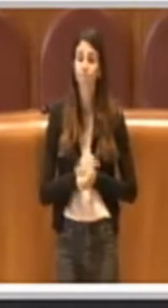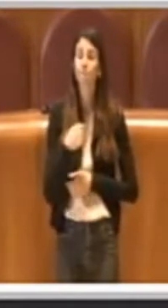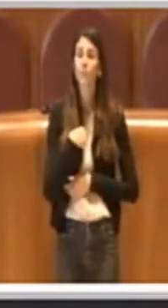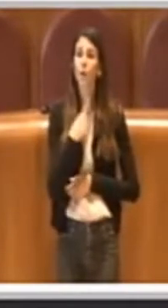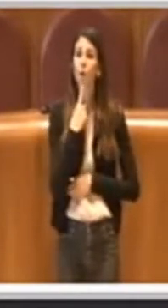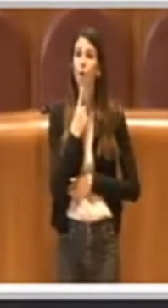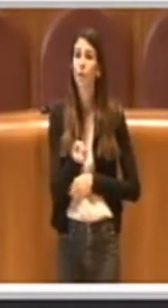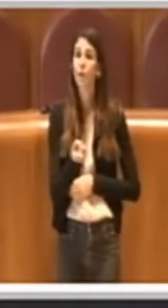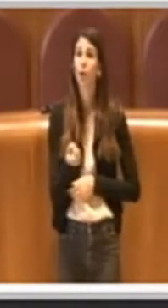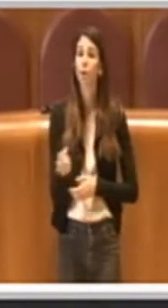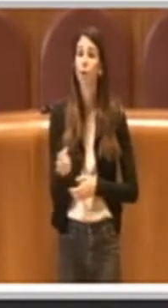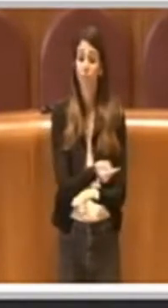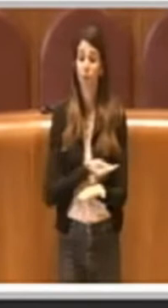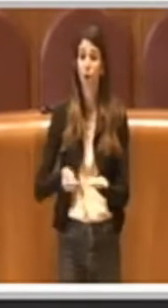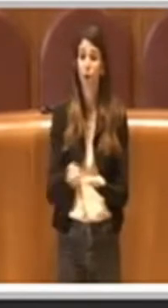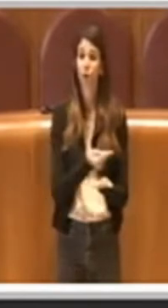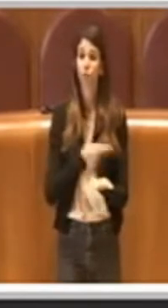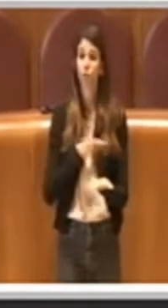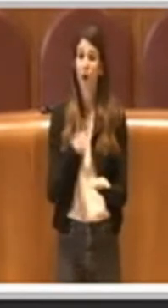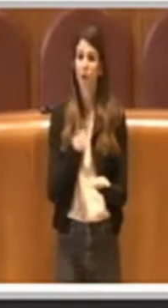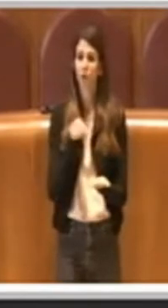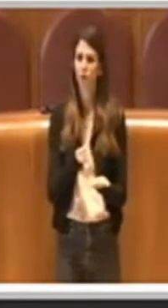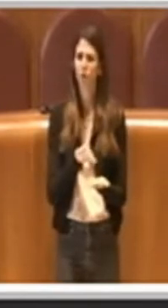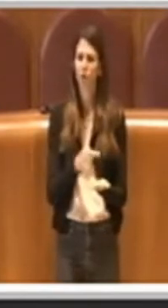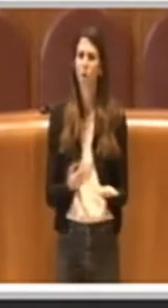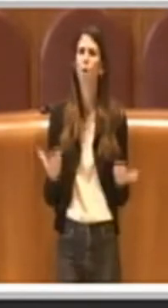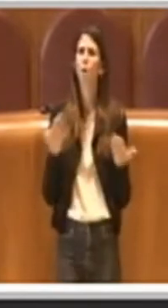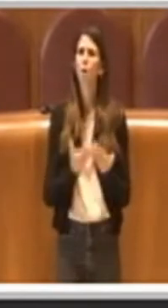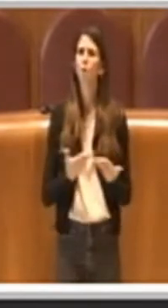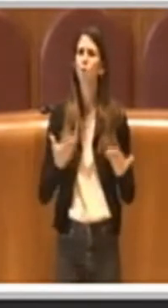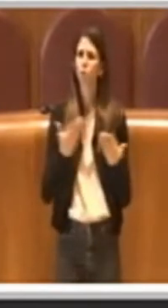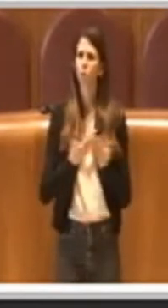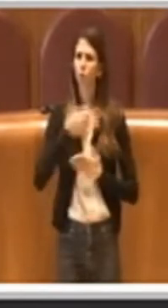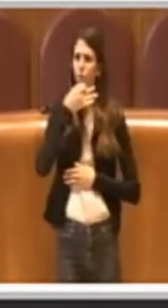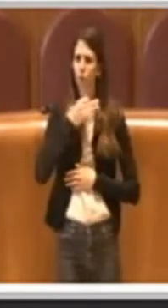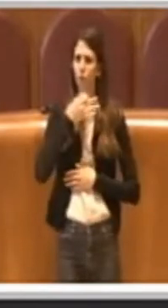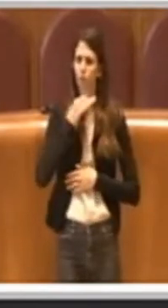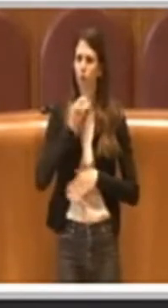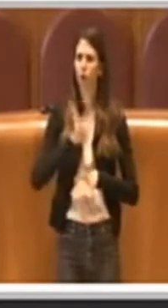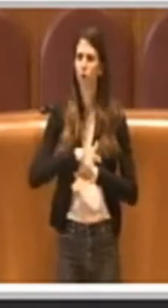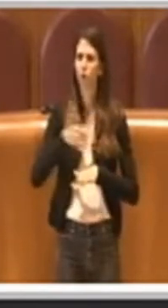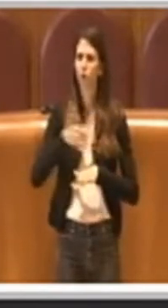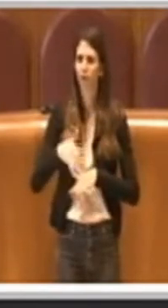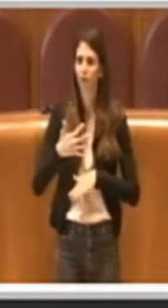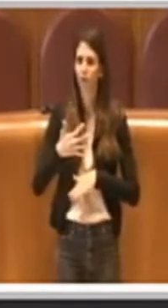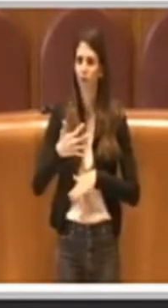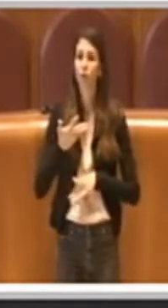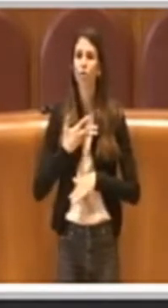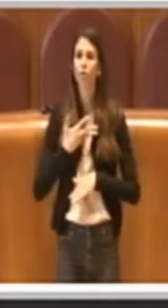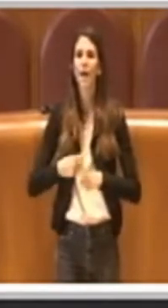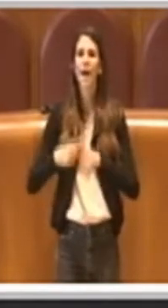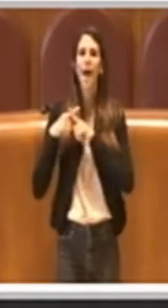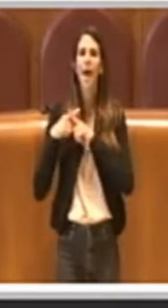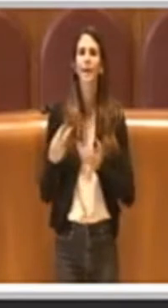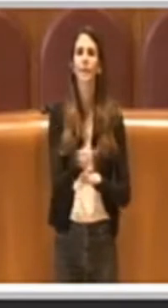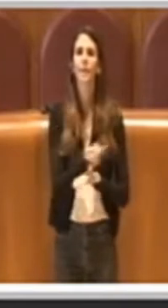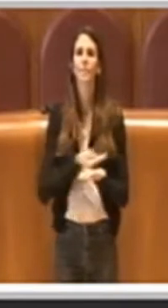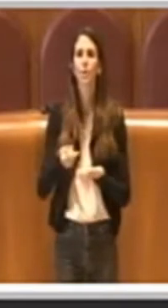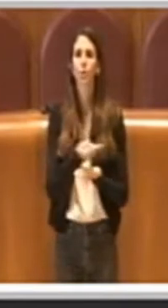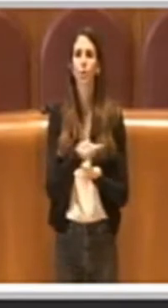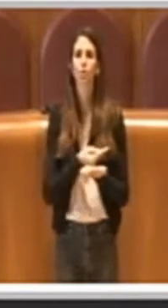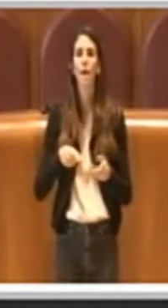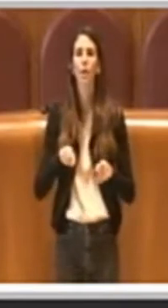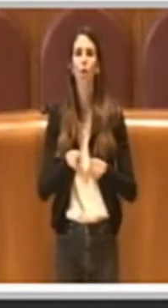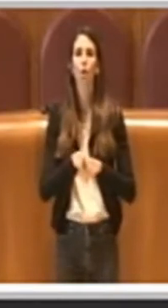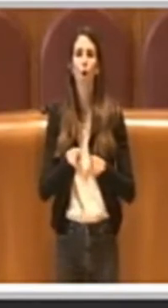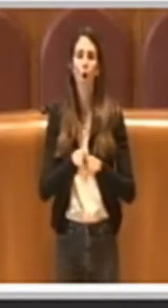già studio di fattibilità un ex progetto preliminare con la vecchia denominazione del precedente codice degli